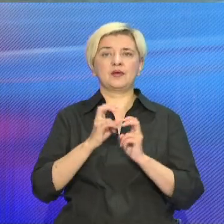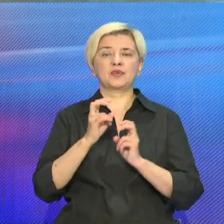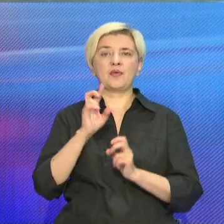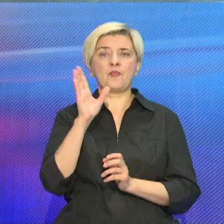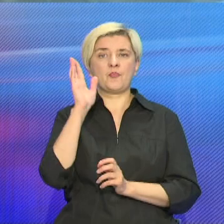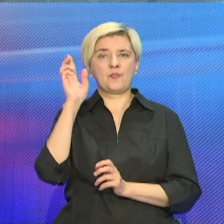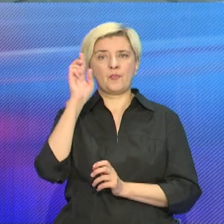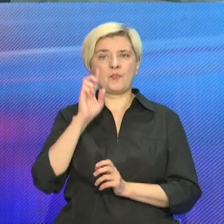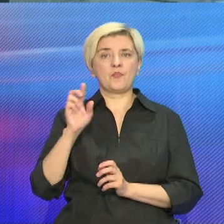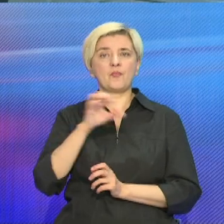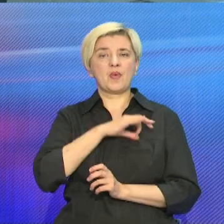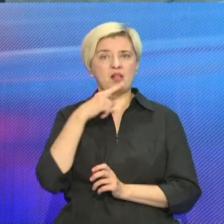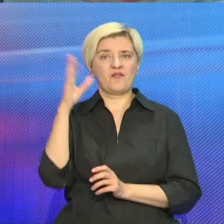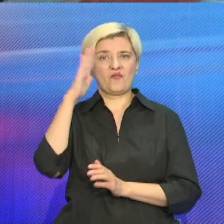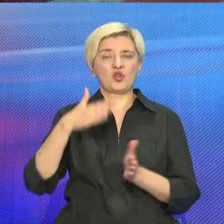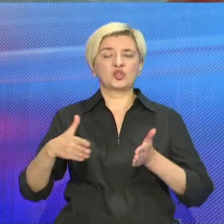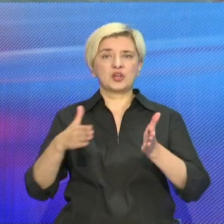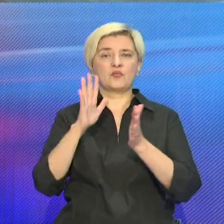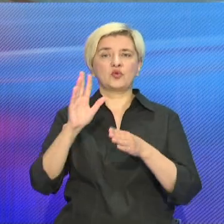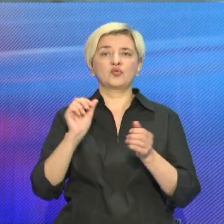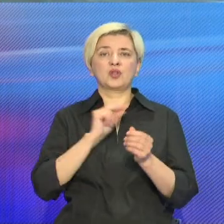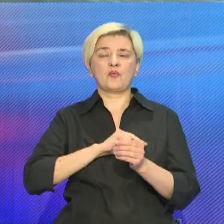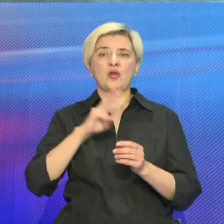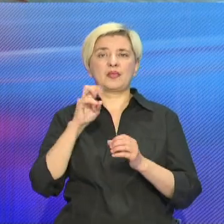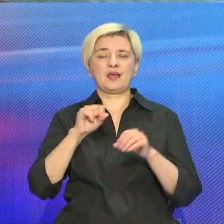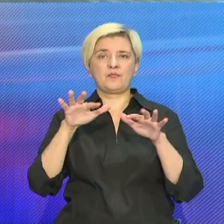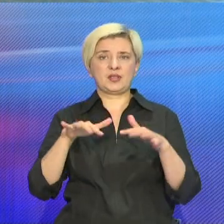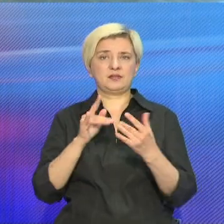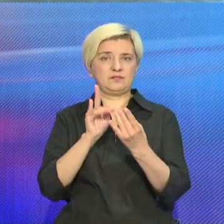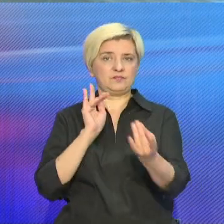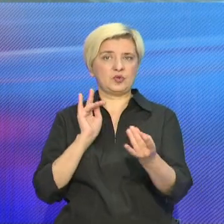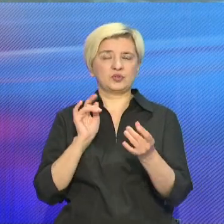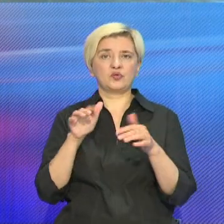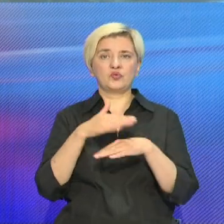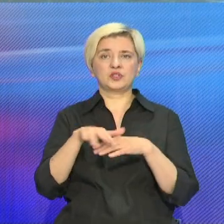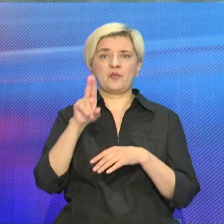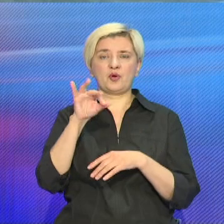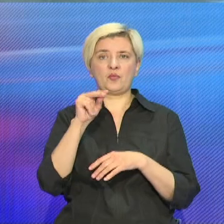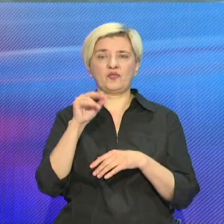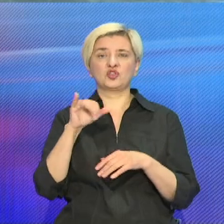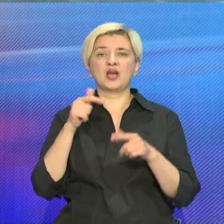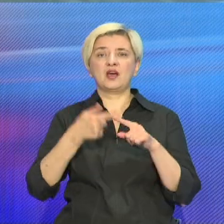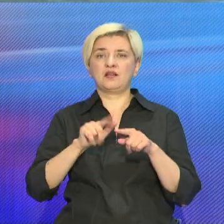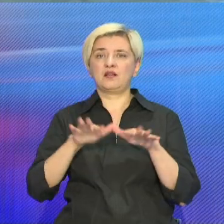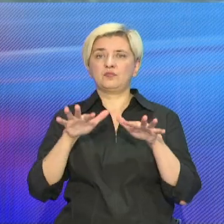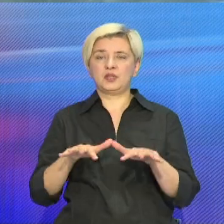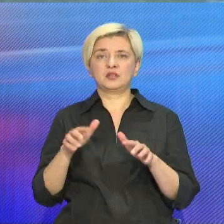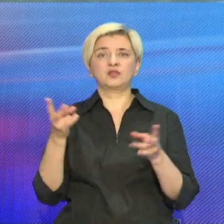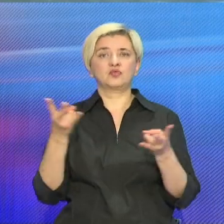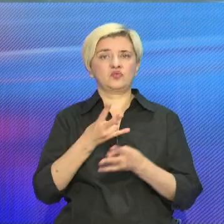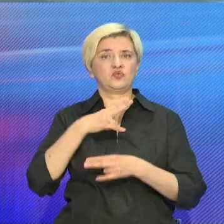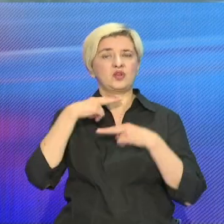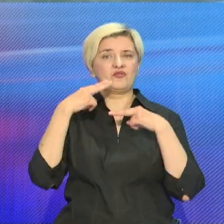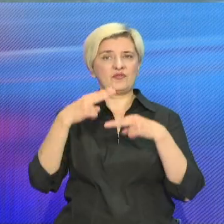што на вуліцы Паповіча. Участак ракі ў гэтым месцы свежыць эксперты даўно патрабуе ўвагі. Асабліва востра